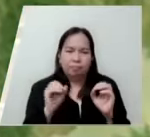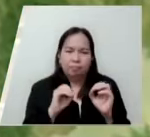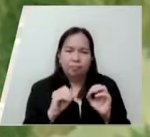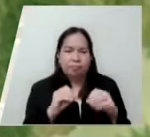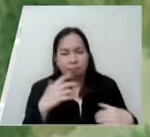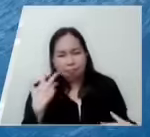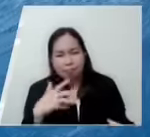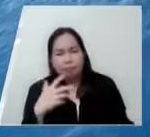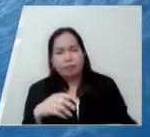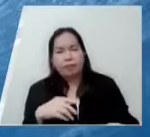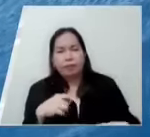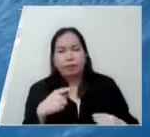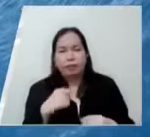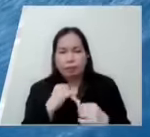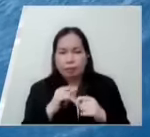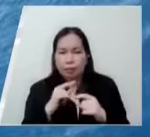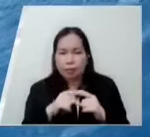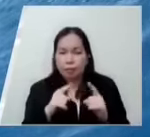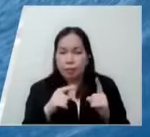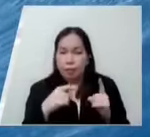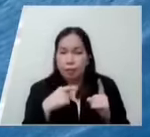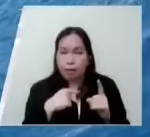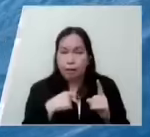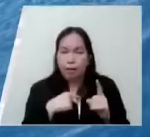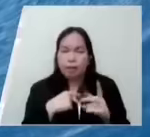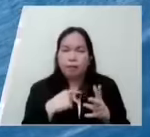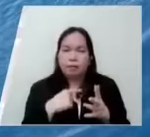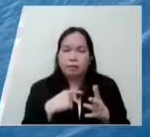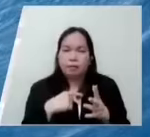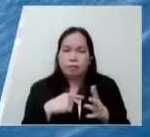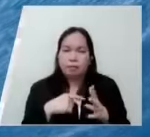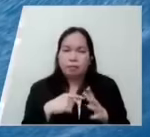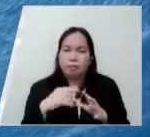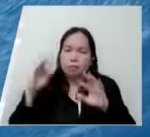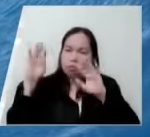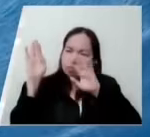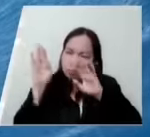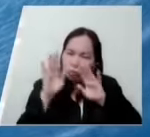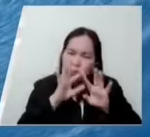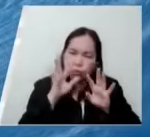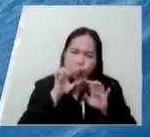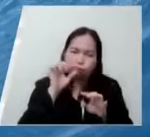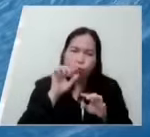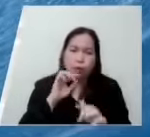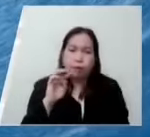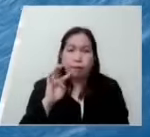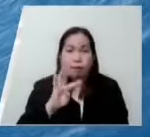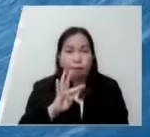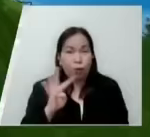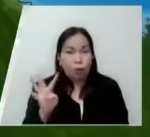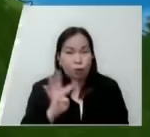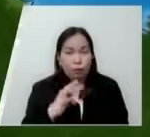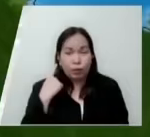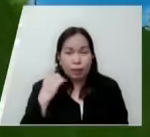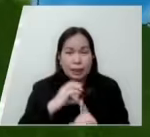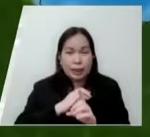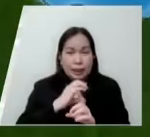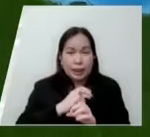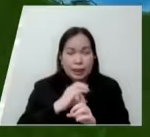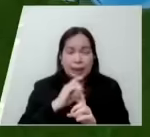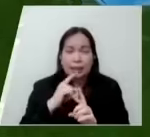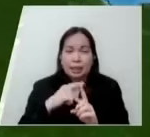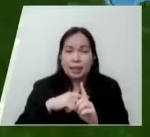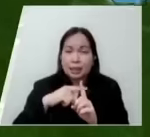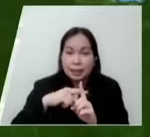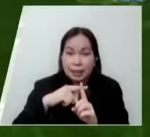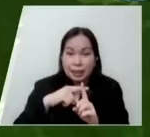patuloy ang pag-iral ng ridge ng high pressure area at easterlies. Nag 44 degrees Celsius kanina sa Tuguegarao City sa Cagayan at Catarman,